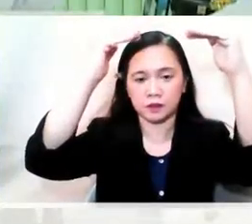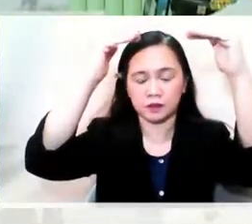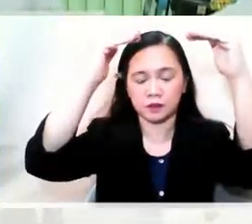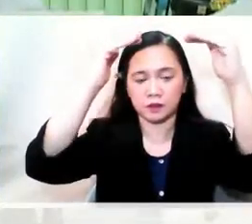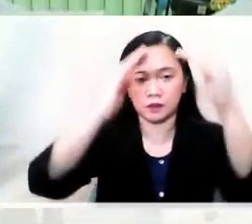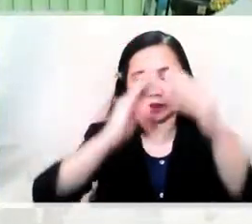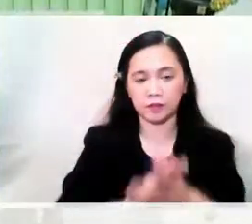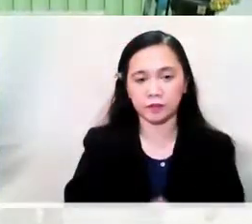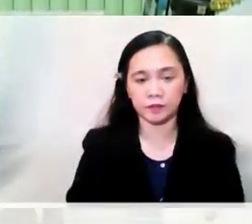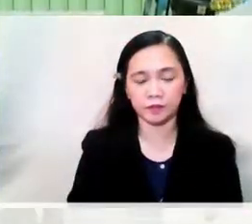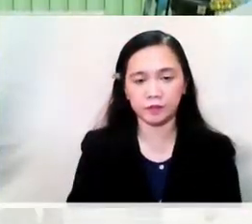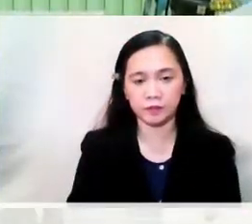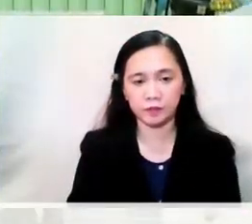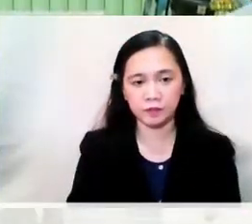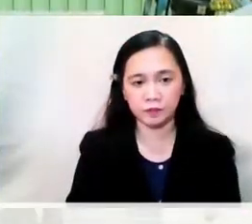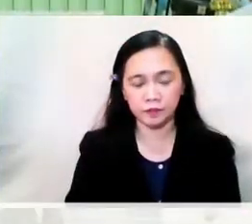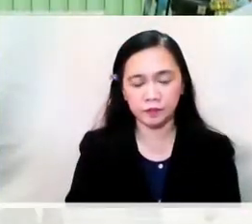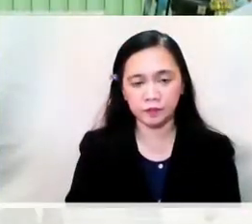kaitaasan.